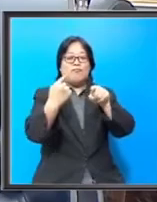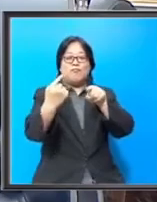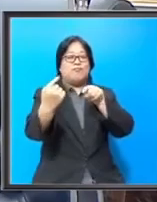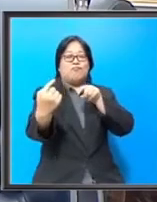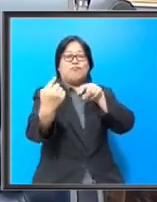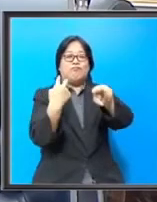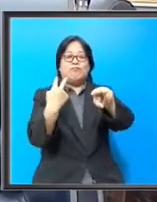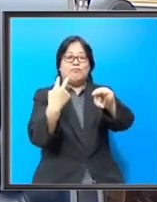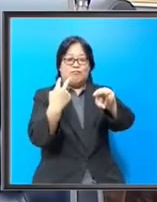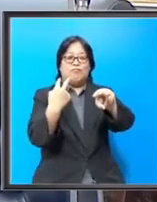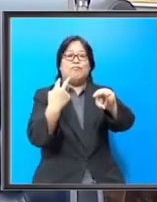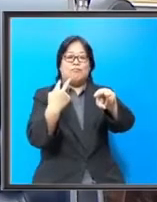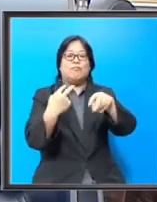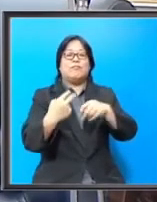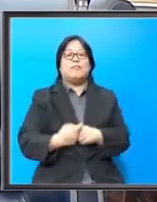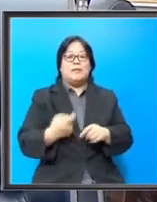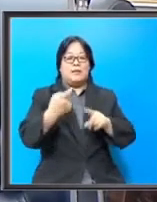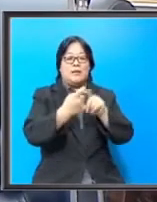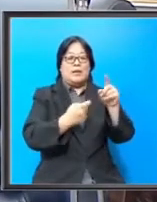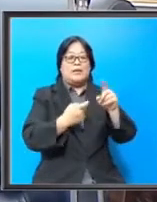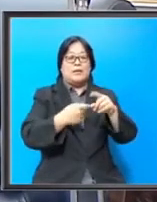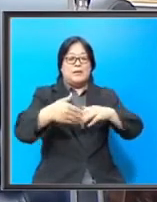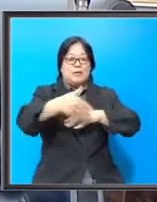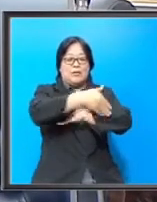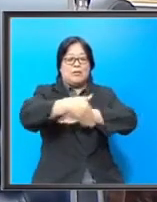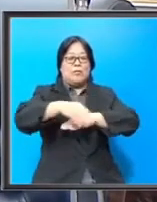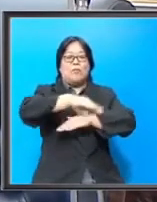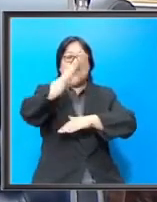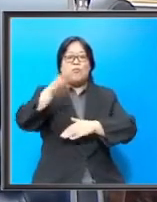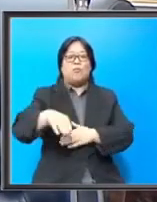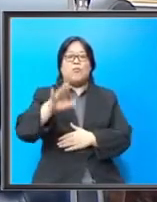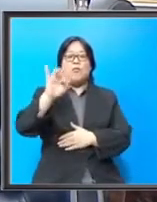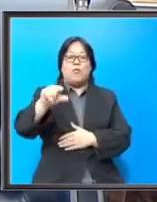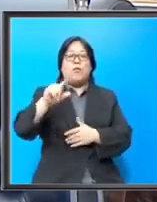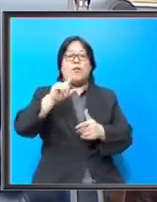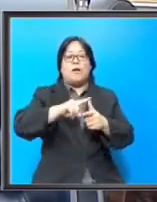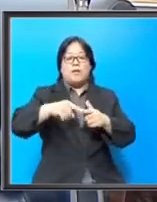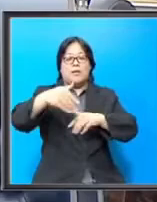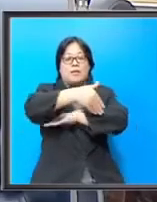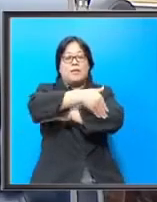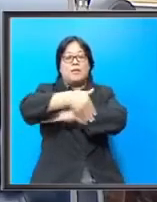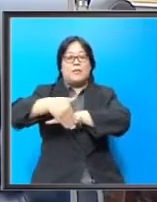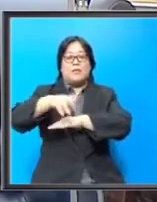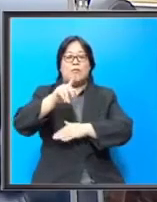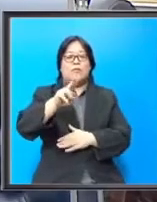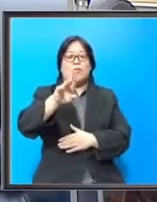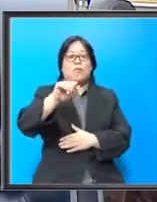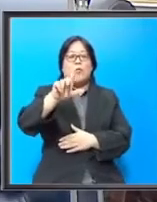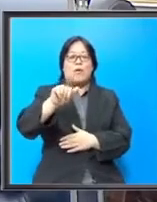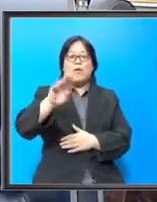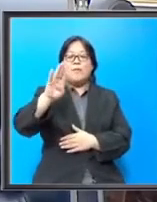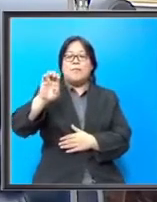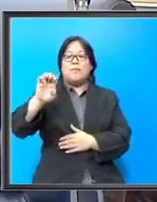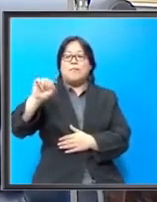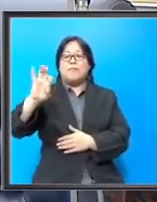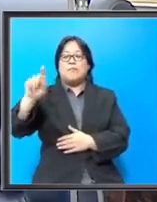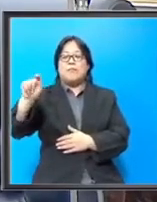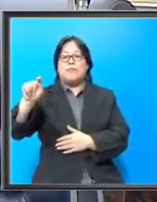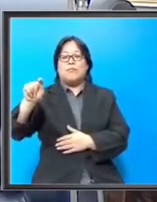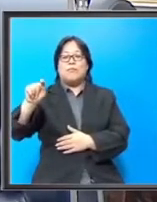satu Hale daripada sempat dan di bukti Young ataupun sempadan di Kuala besut itu